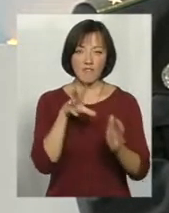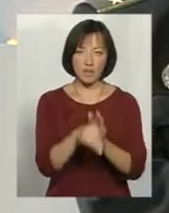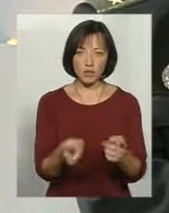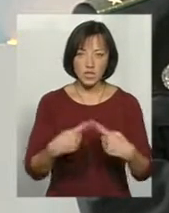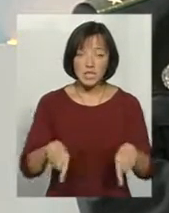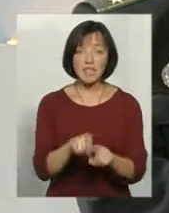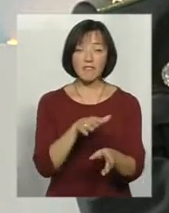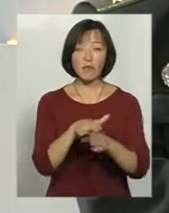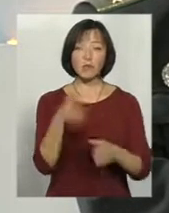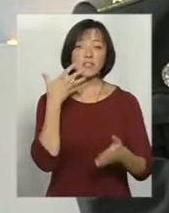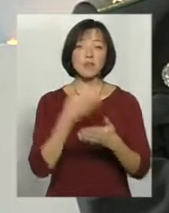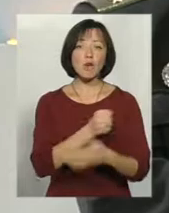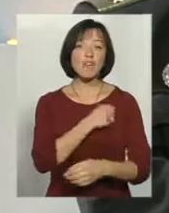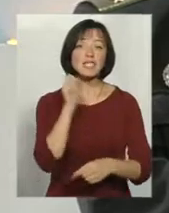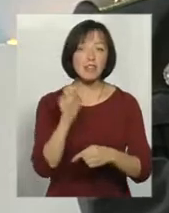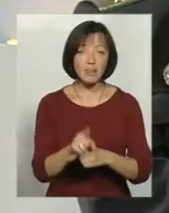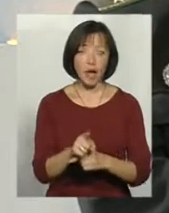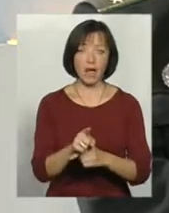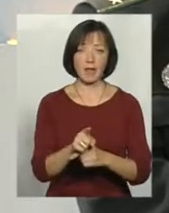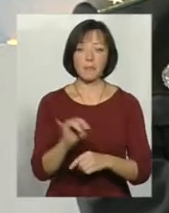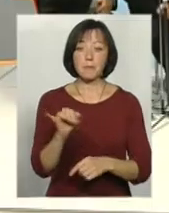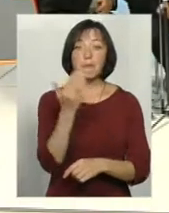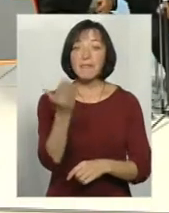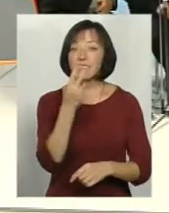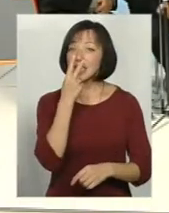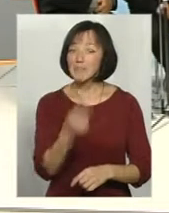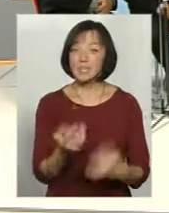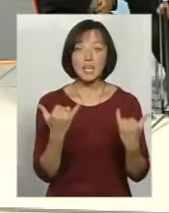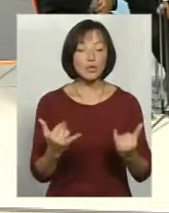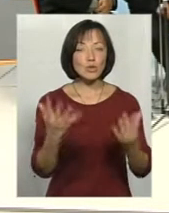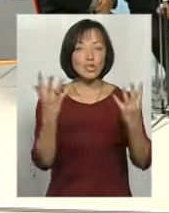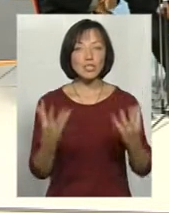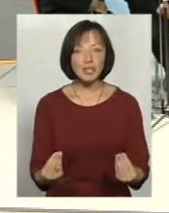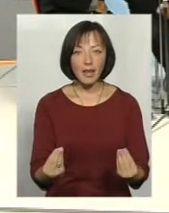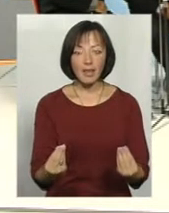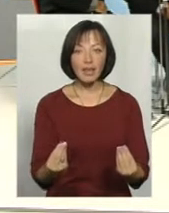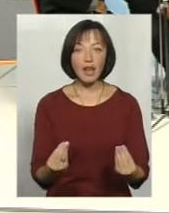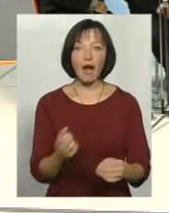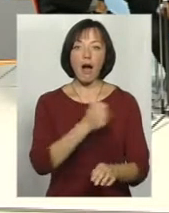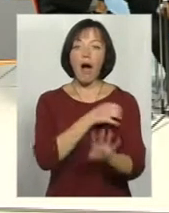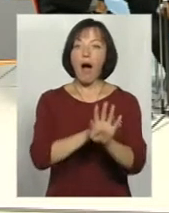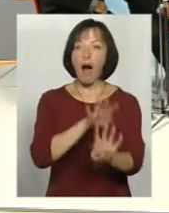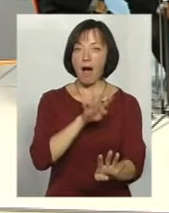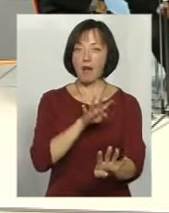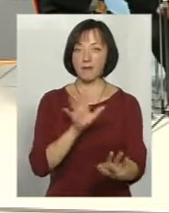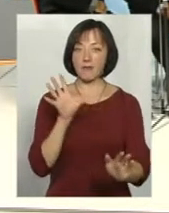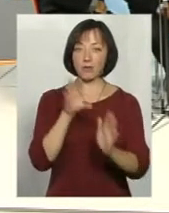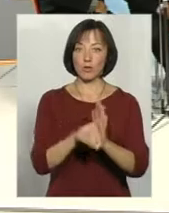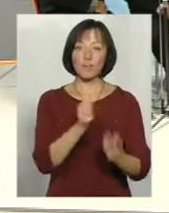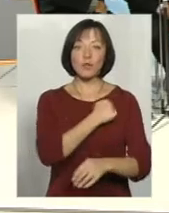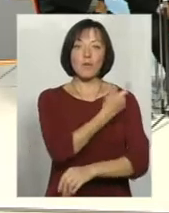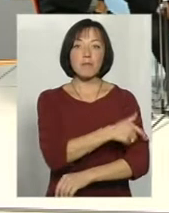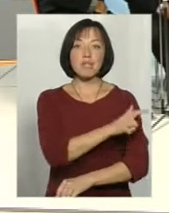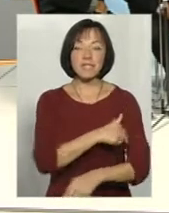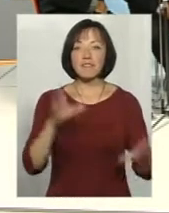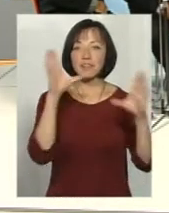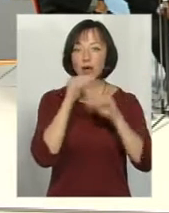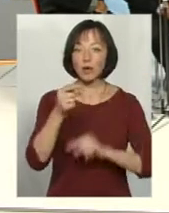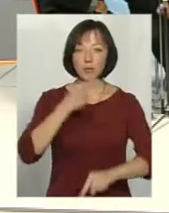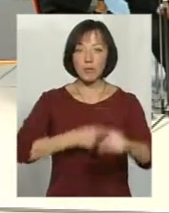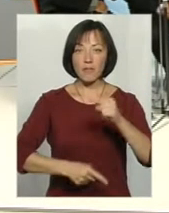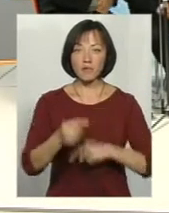вони виконували свої бойові завдання. І ви дивіться, на сьогоднішній день армії, в тому числі військовій медицині, вдалося